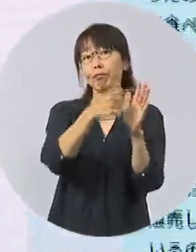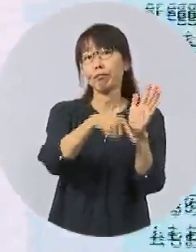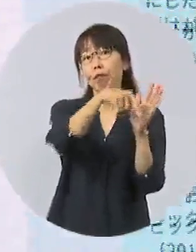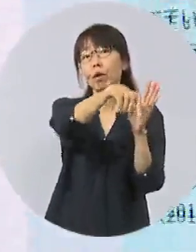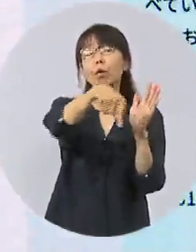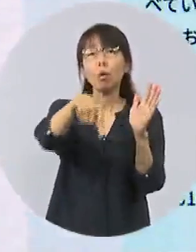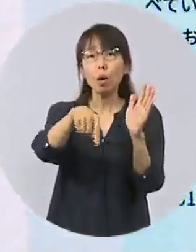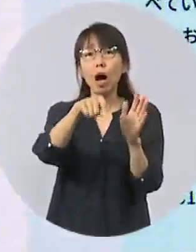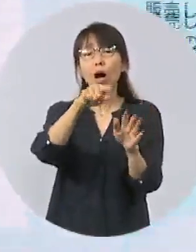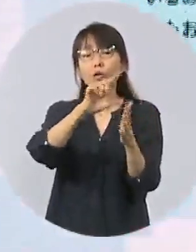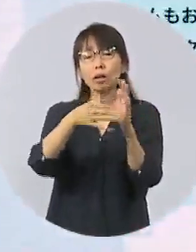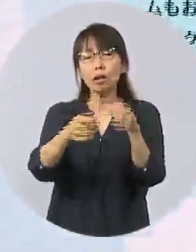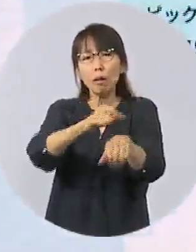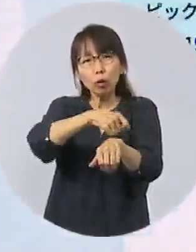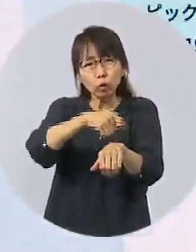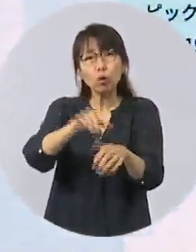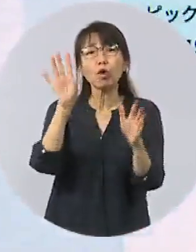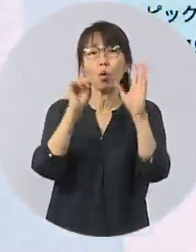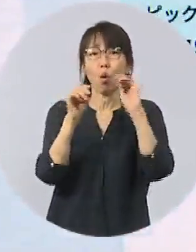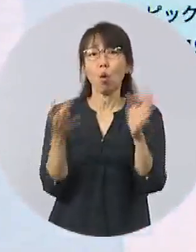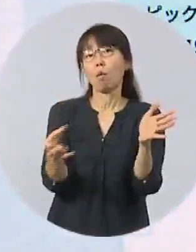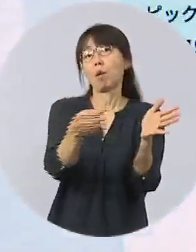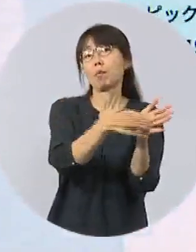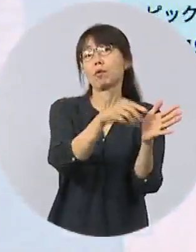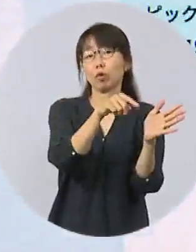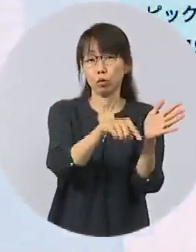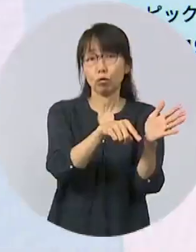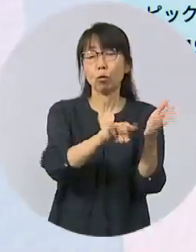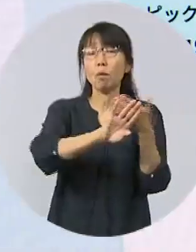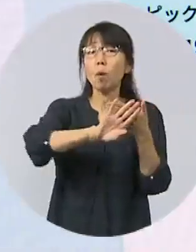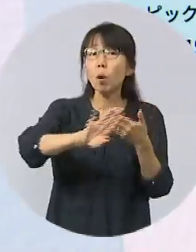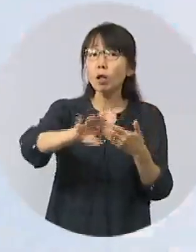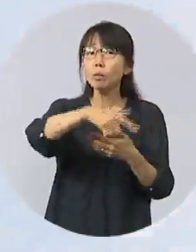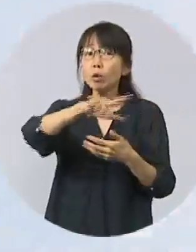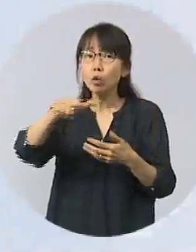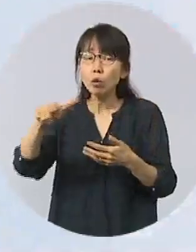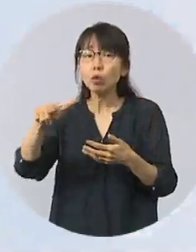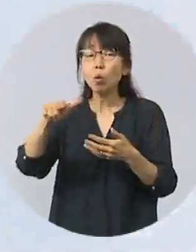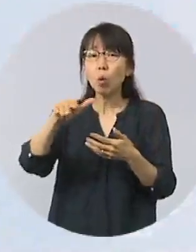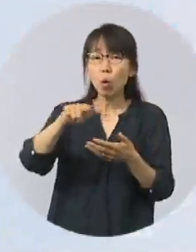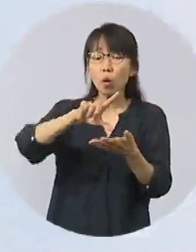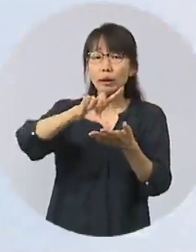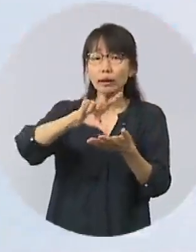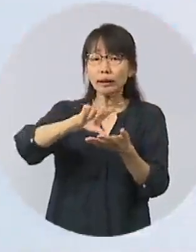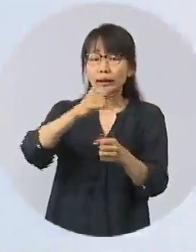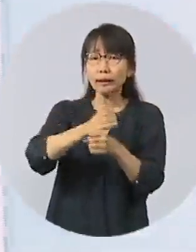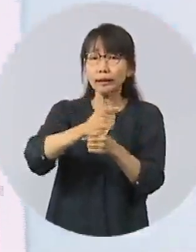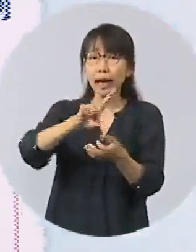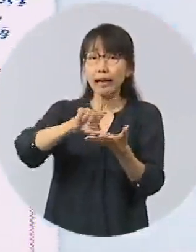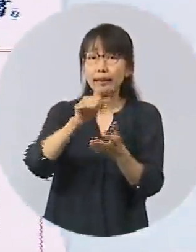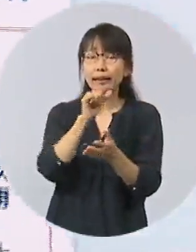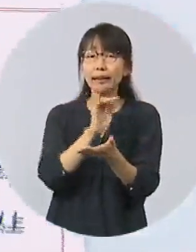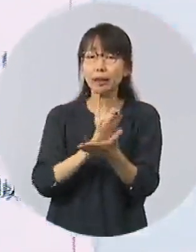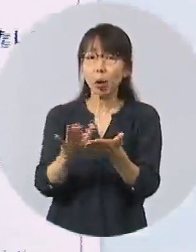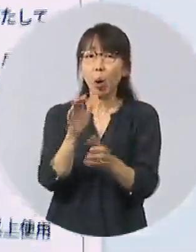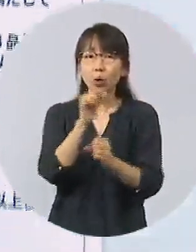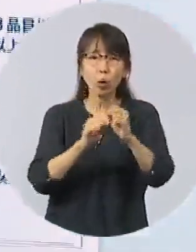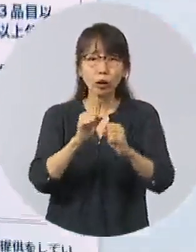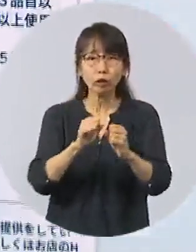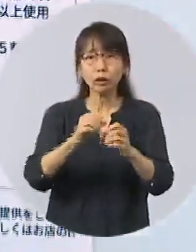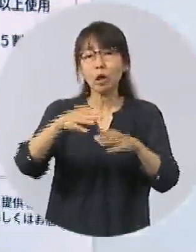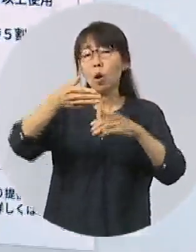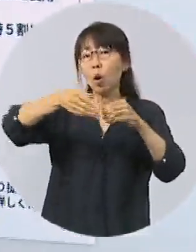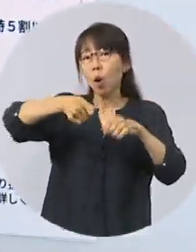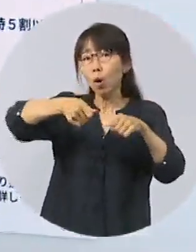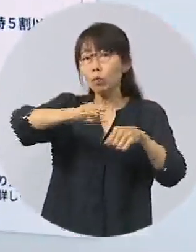の情報も掲載しております。その他にも地産地消に取り組むお店、藤沢さん利用推進店のご紹介や藤沢さん